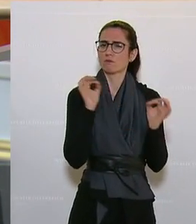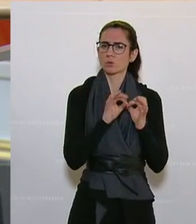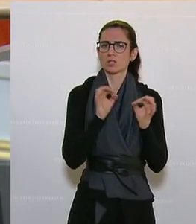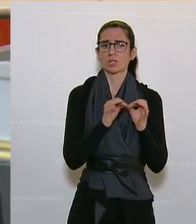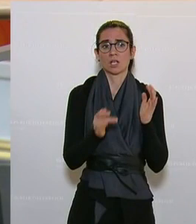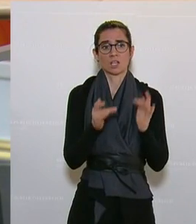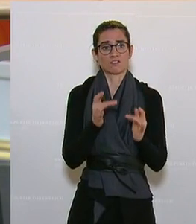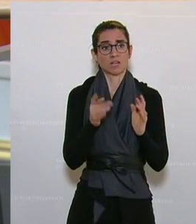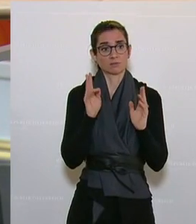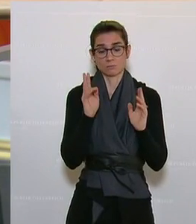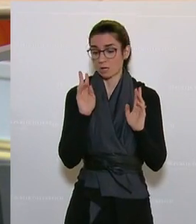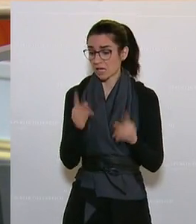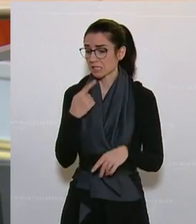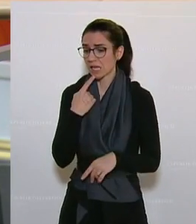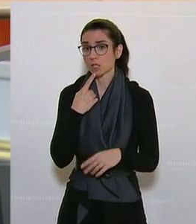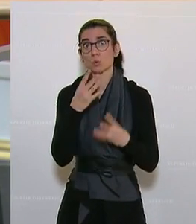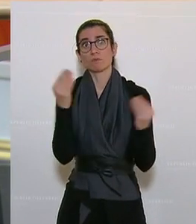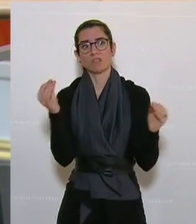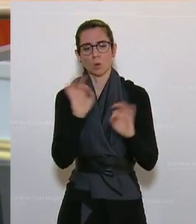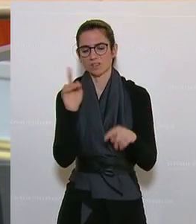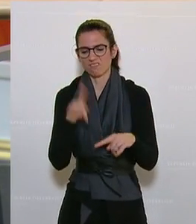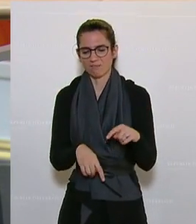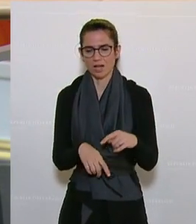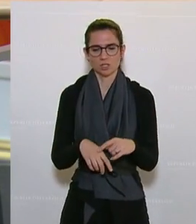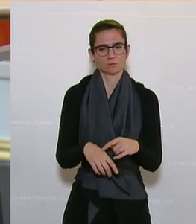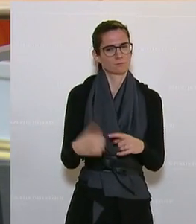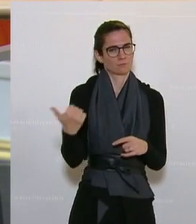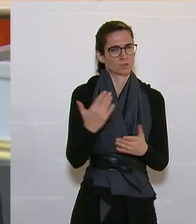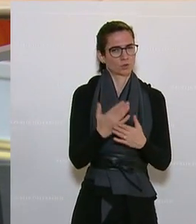sagen, sie sind falsch. Man kann sagen, sie sind zu viel. Was Sie jetzt nämlich